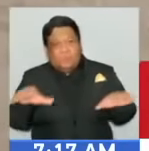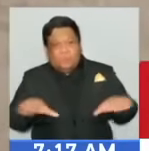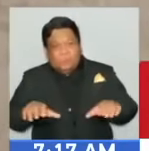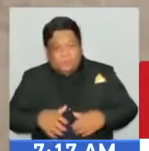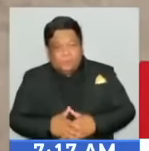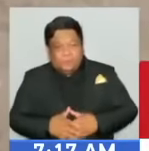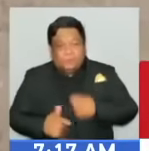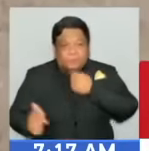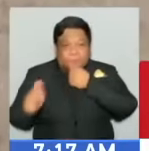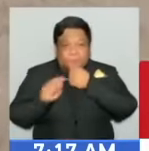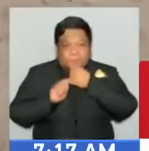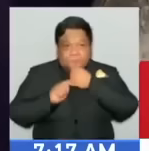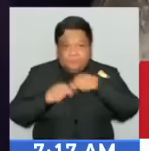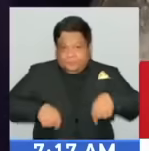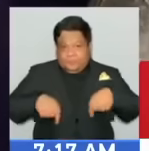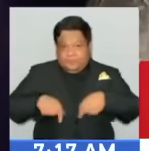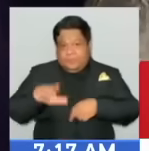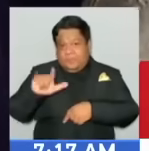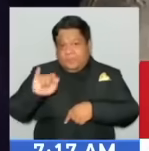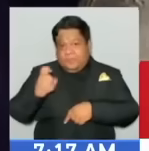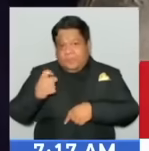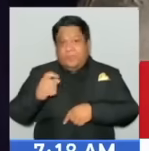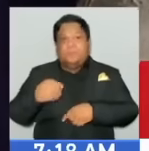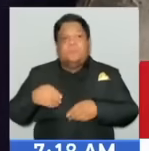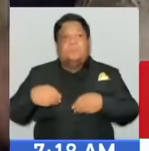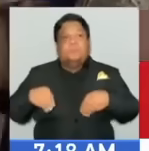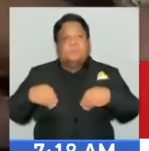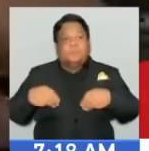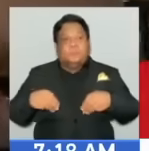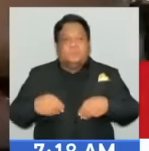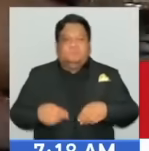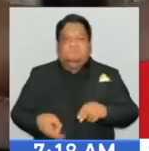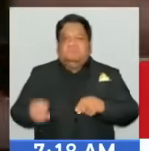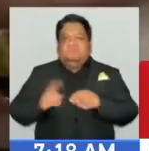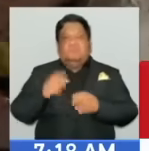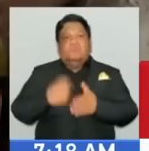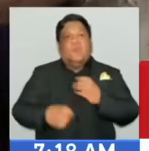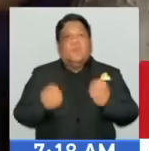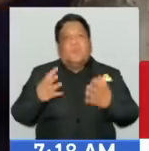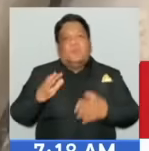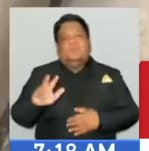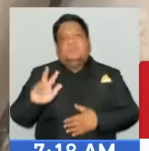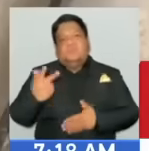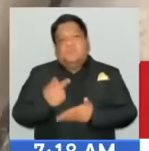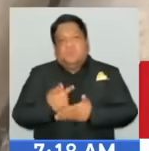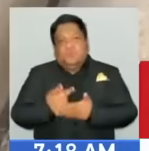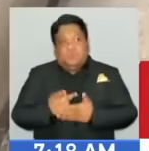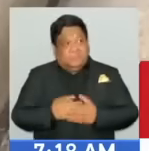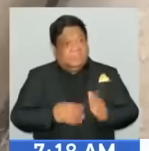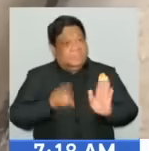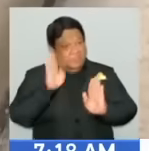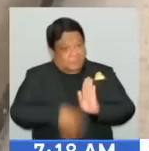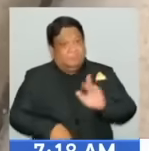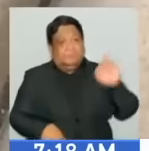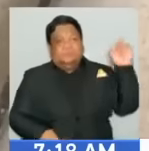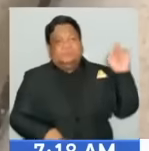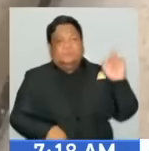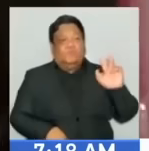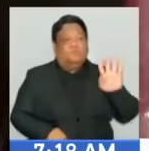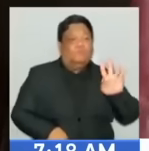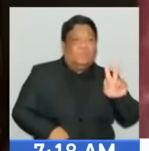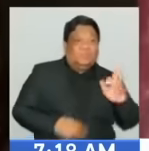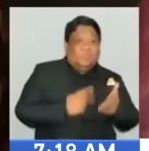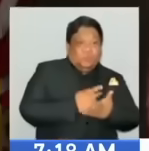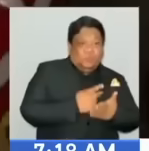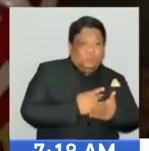ang itinasa kada kilo ng bigas. Pinakamura ang 43 pesos per kilo na well-milled rice. Habang yung premium rice ay 44